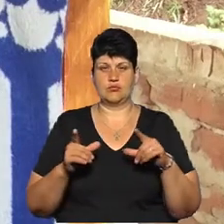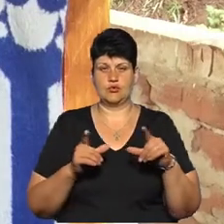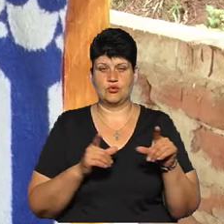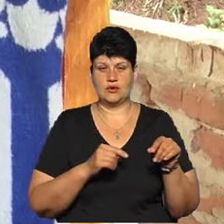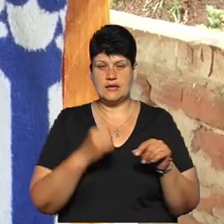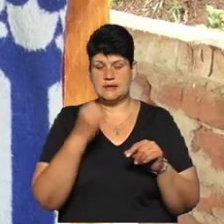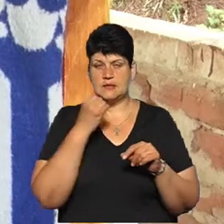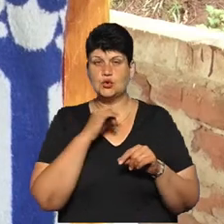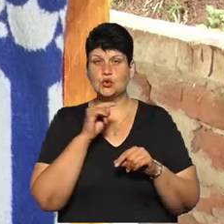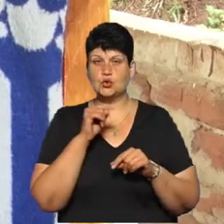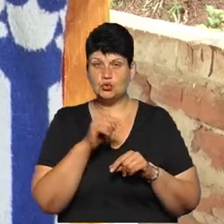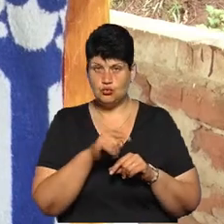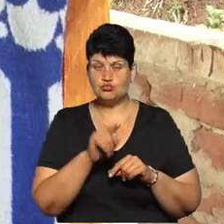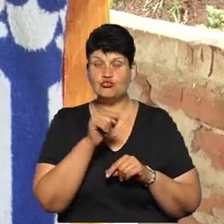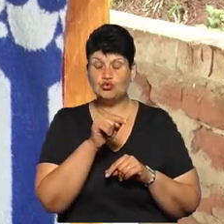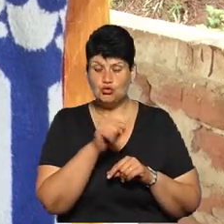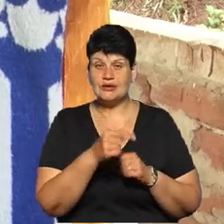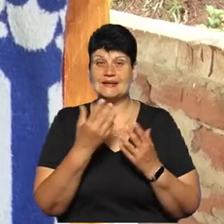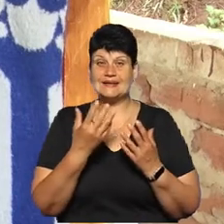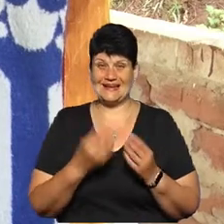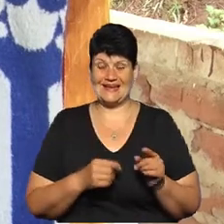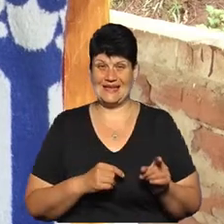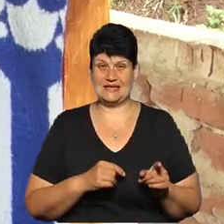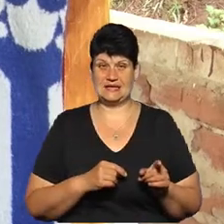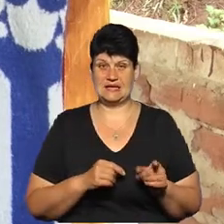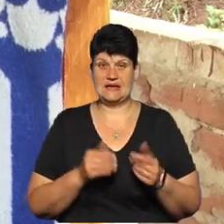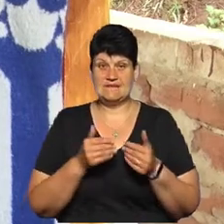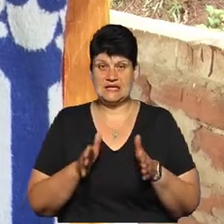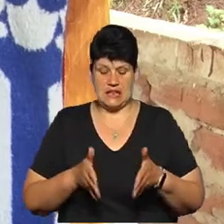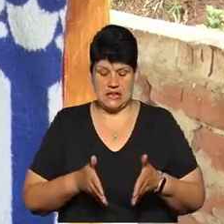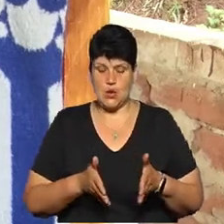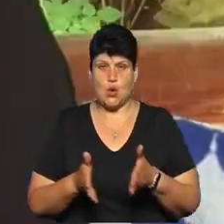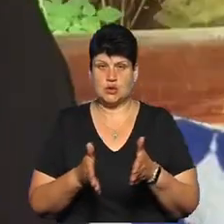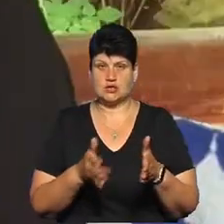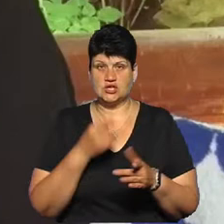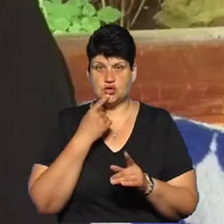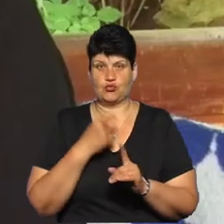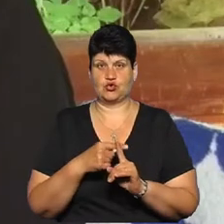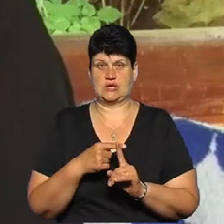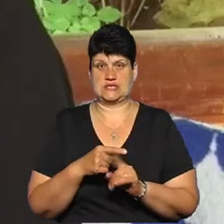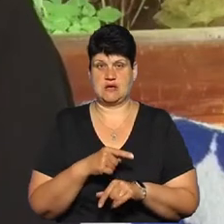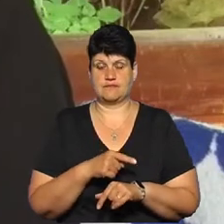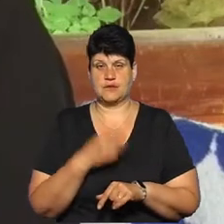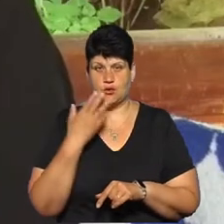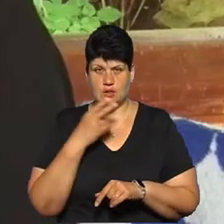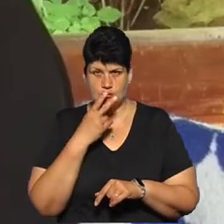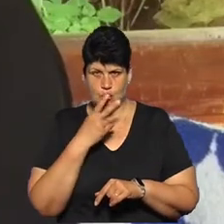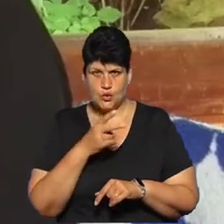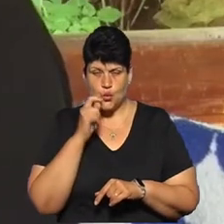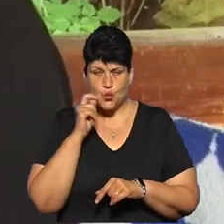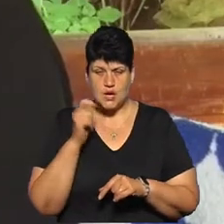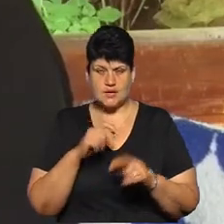тому, щоб той день відкрили коридор для Червоного Креста. Коли побачила український блокпост,